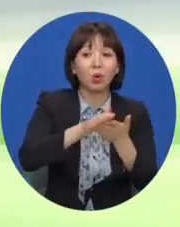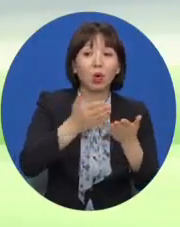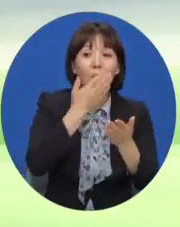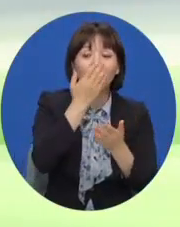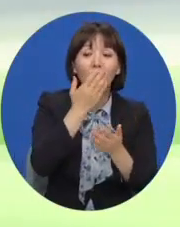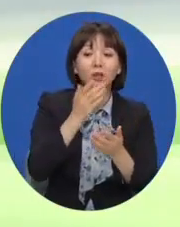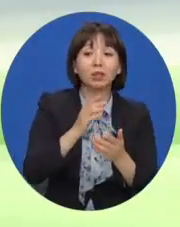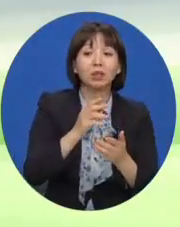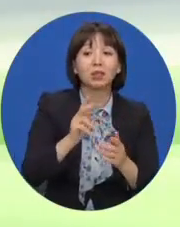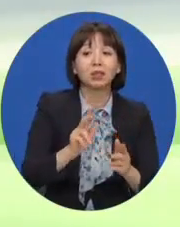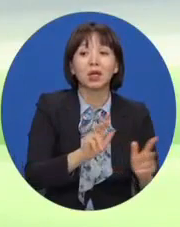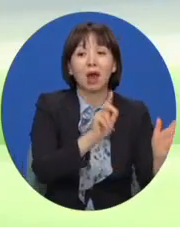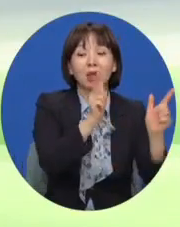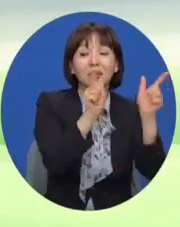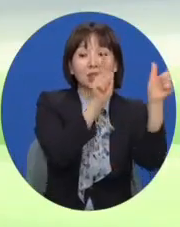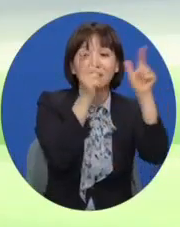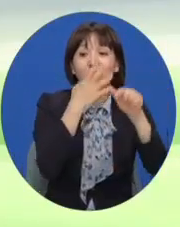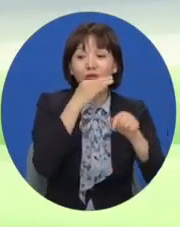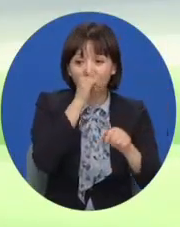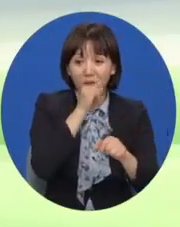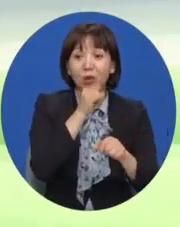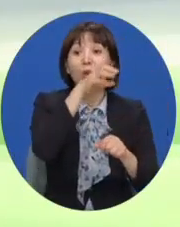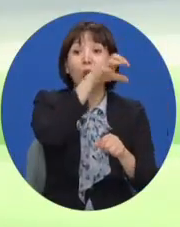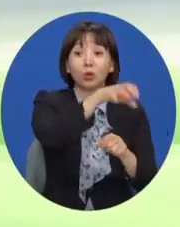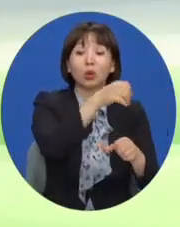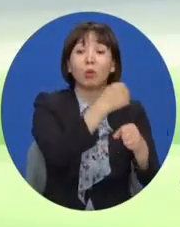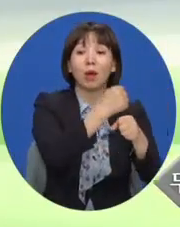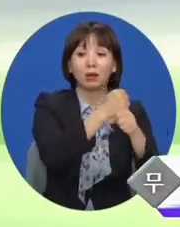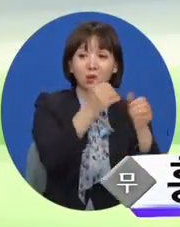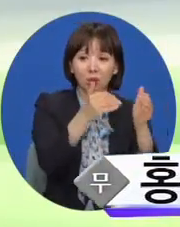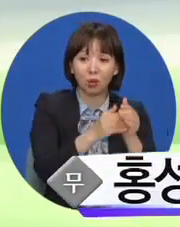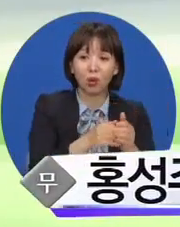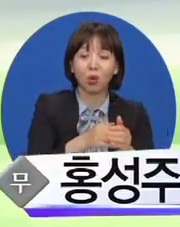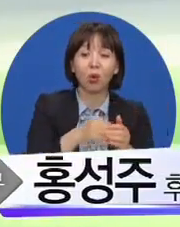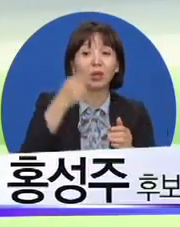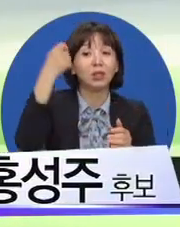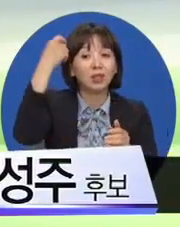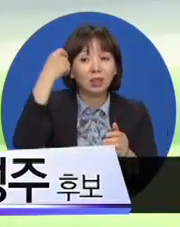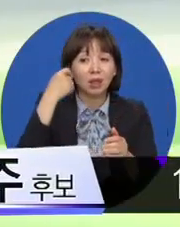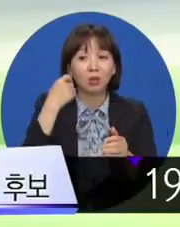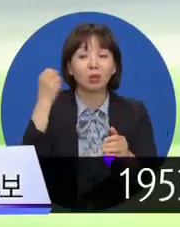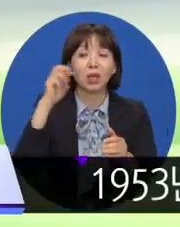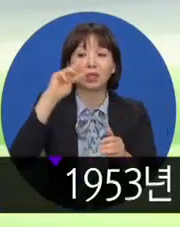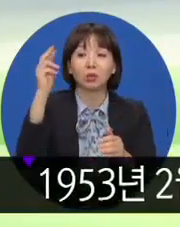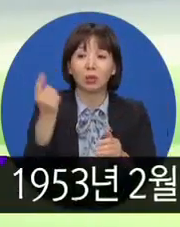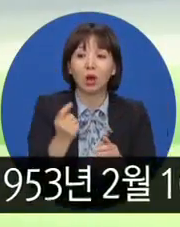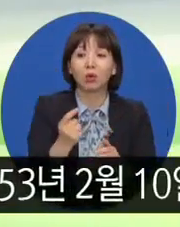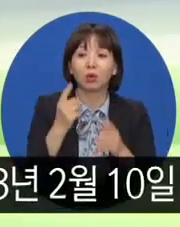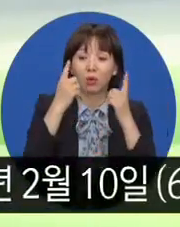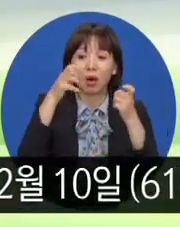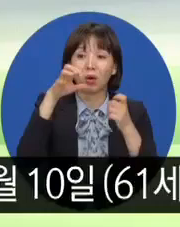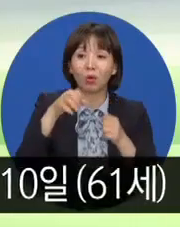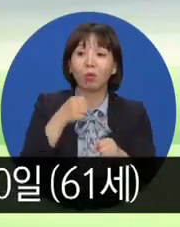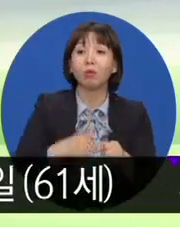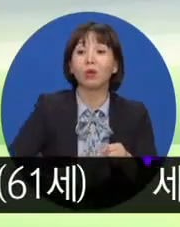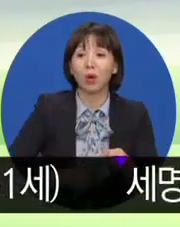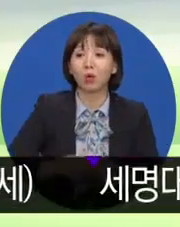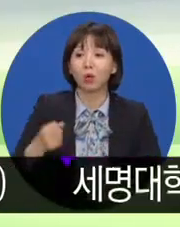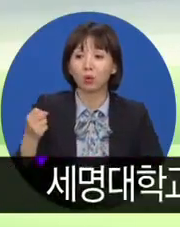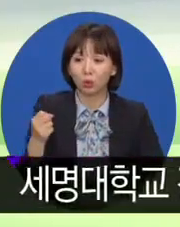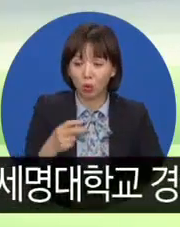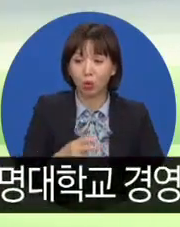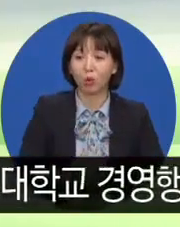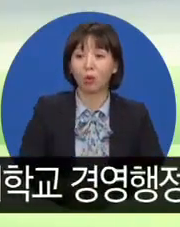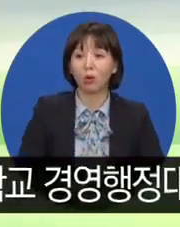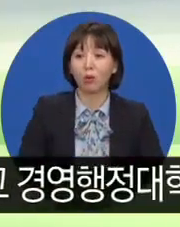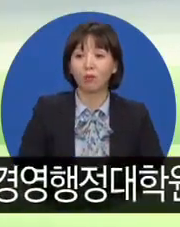그런 하드웨어보다는 소프트웨어로 이제는 묵고 정말 느끼고 다시 돌아올 수 있는 이런 관광이 돼야 됩니다. 우리 코레일역에 지금 현체